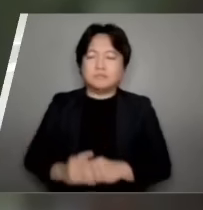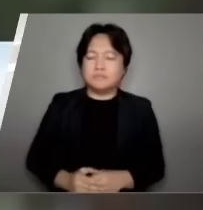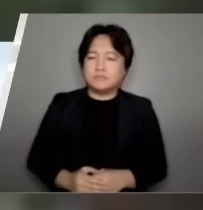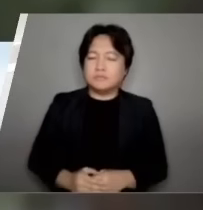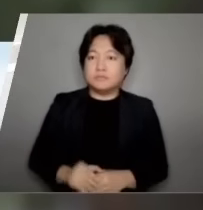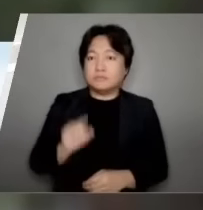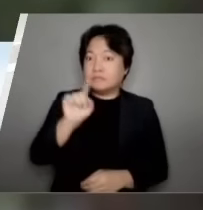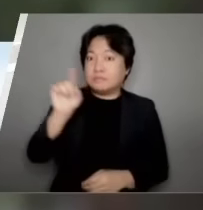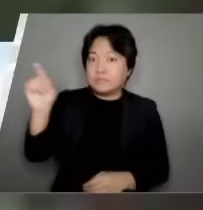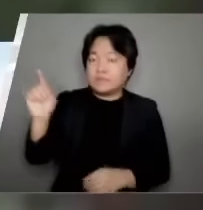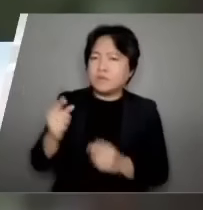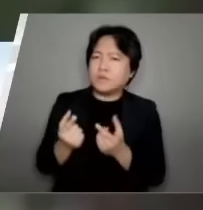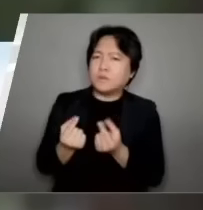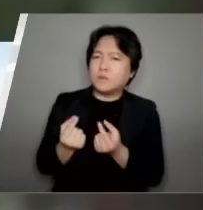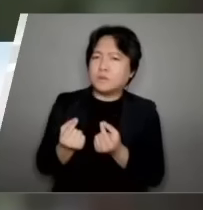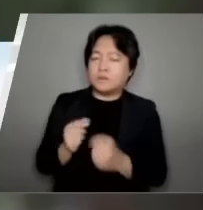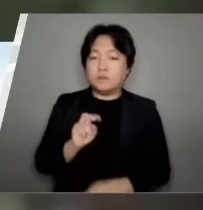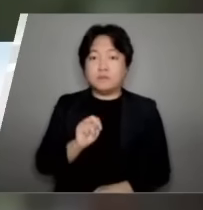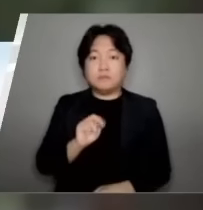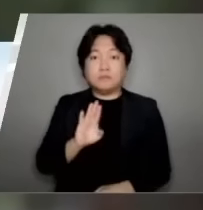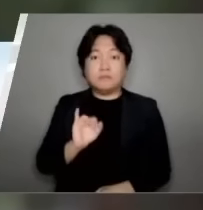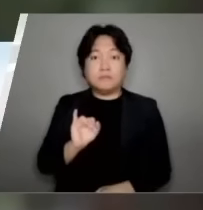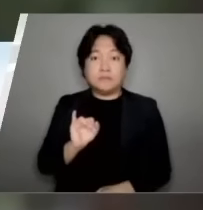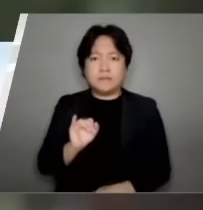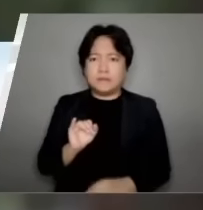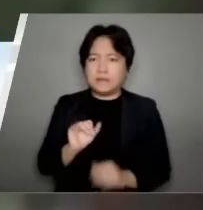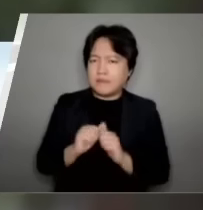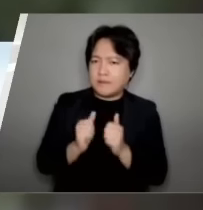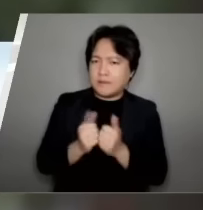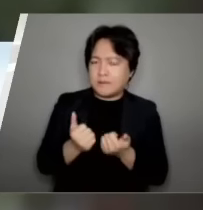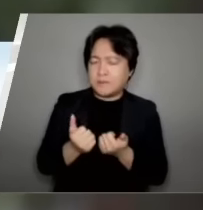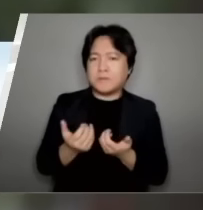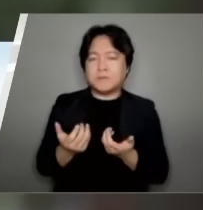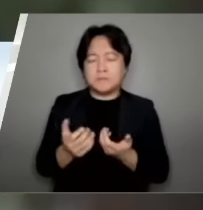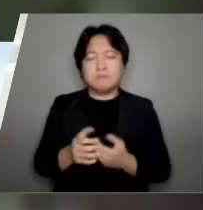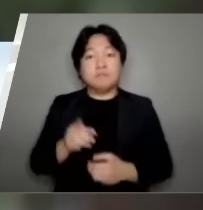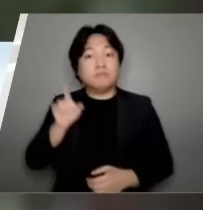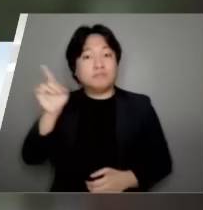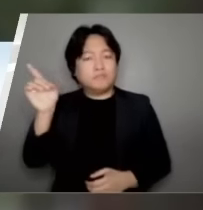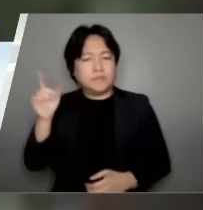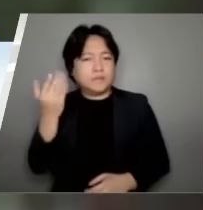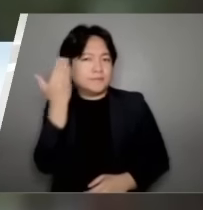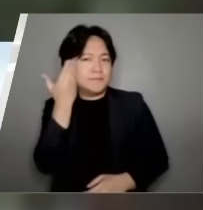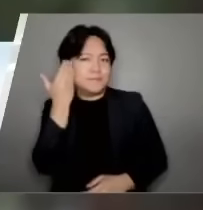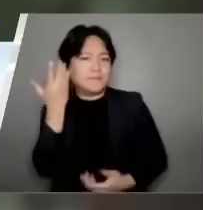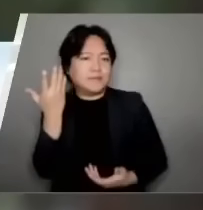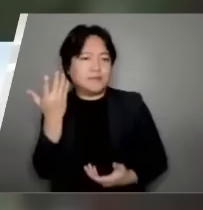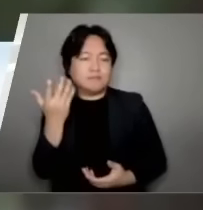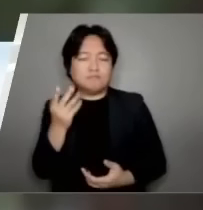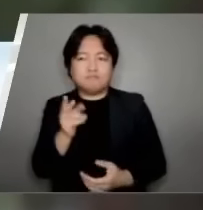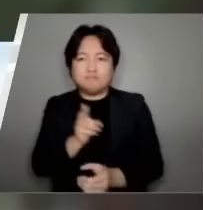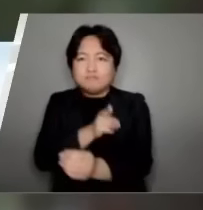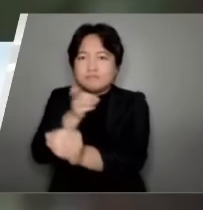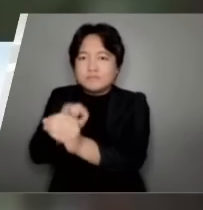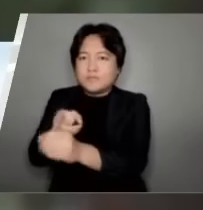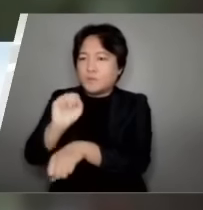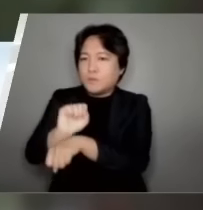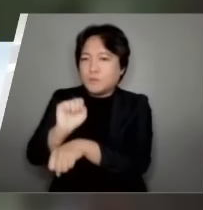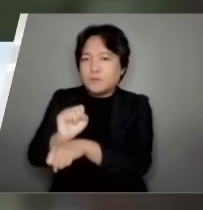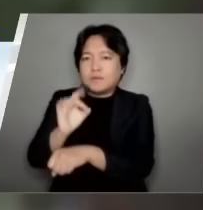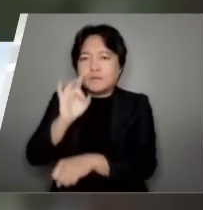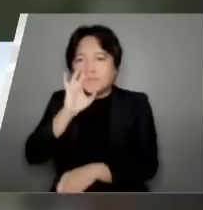nila ng mga kasambahay ng mga kidney recipient ang kanilang mga magiging kidney donor na na-recruit na matagal na rin nila